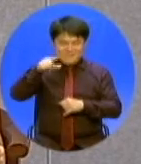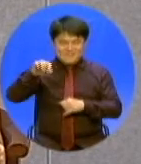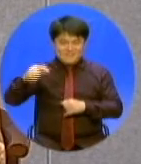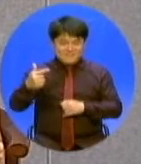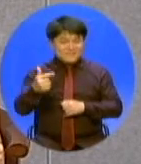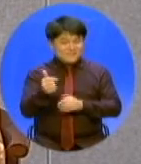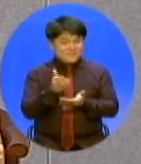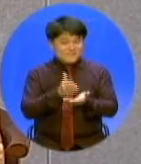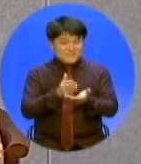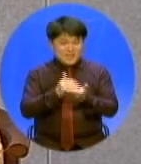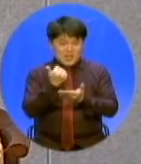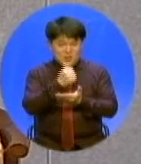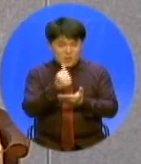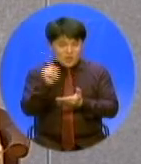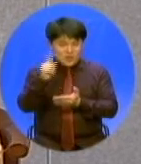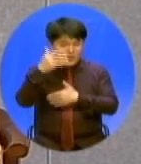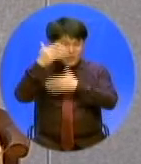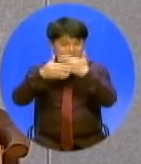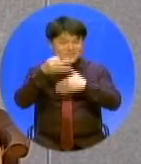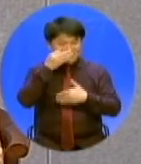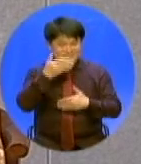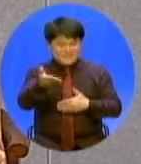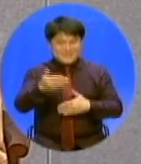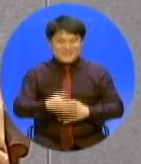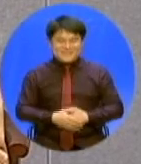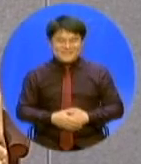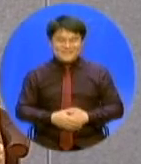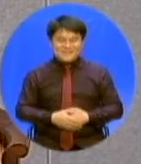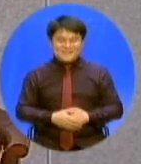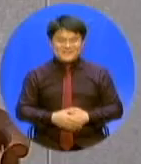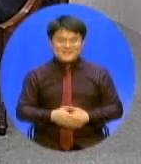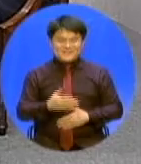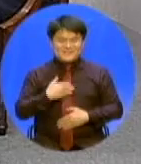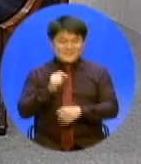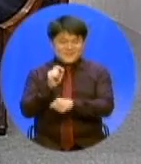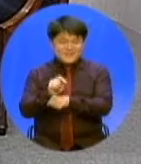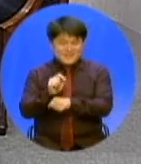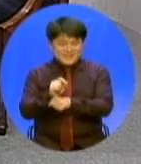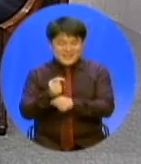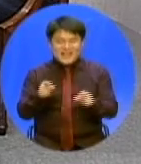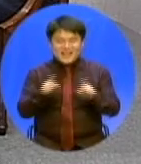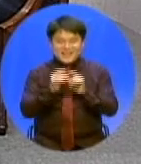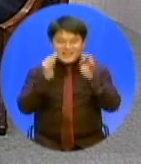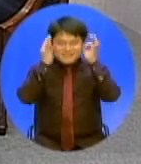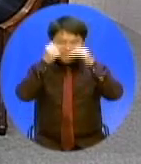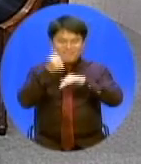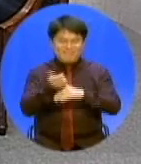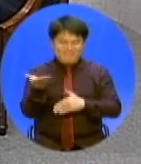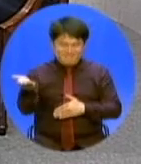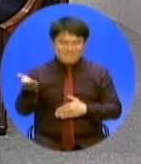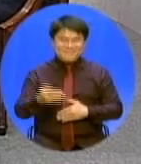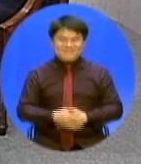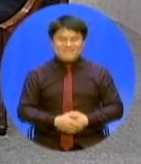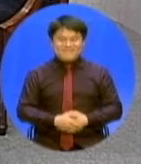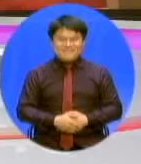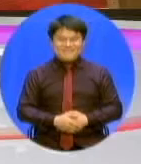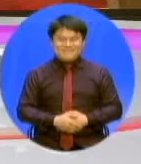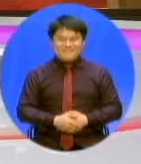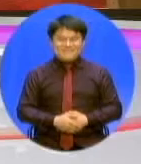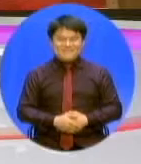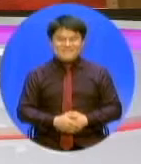아나운서가 소개하는 그 화면을 한번 보겠습니다. 저희 다 네. 우리 직원들이 함께 노력한 결과입니다. 네. 네.